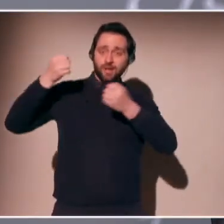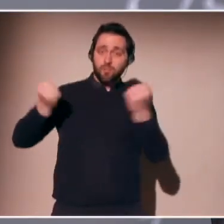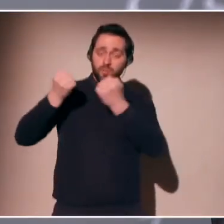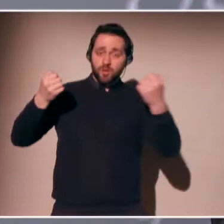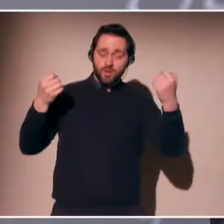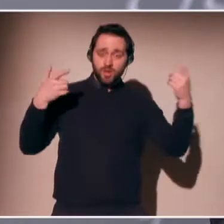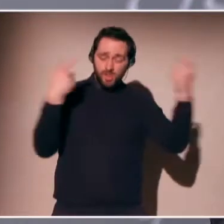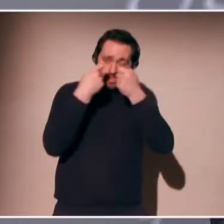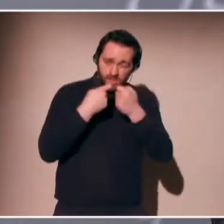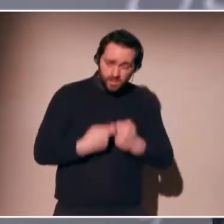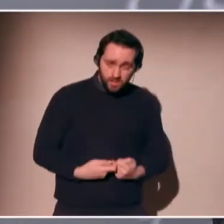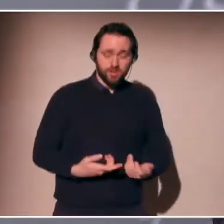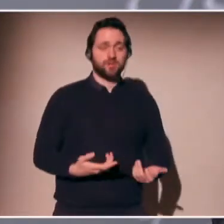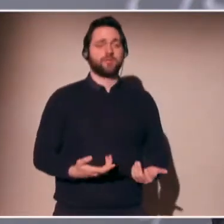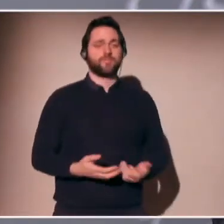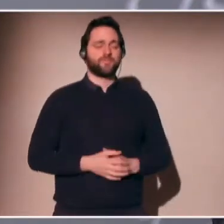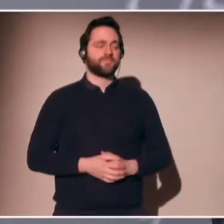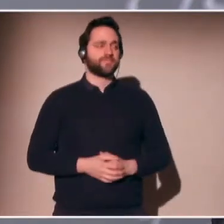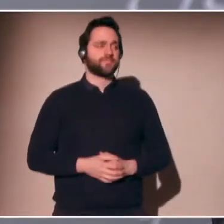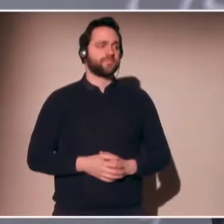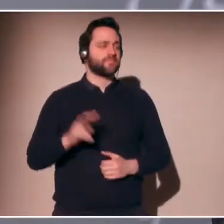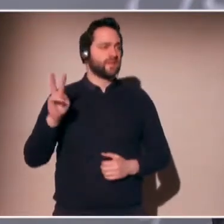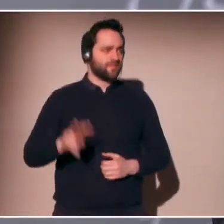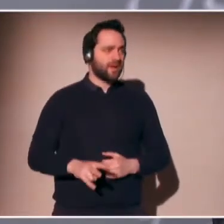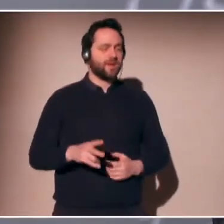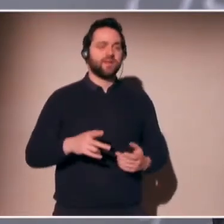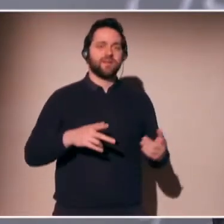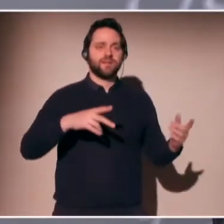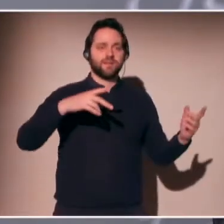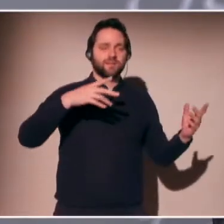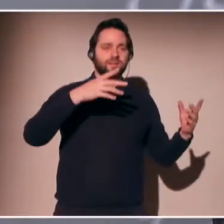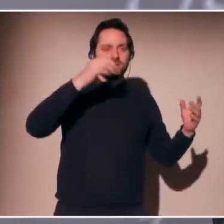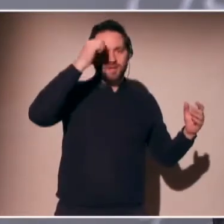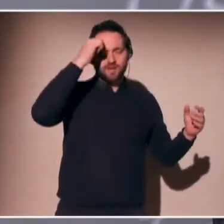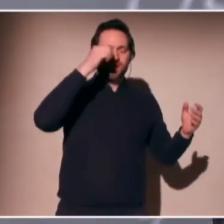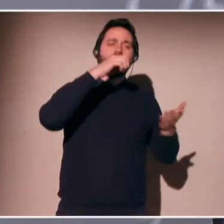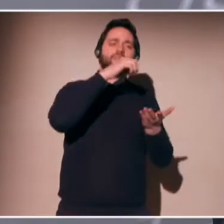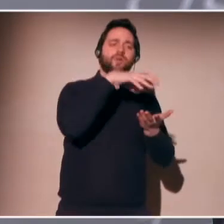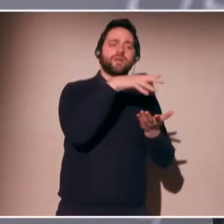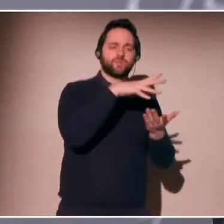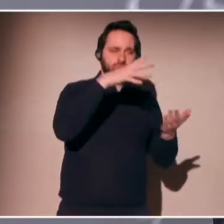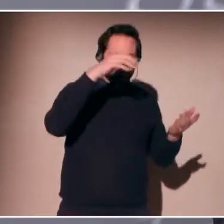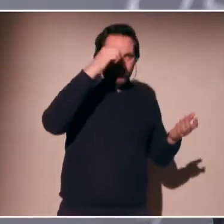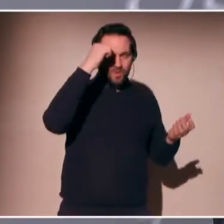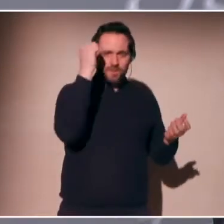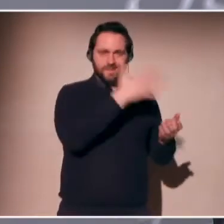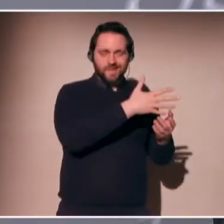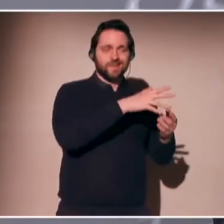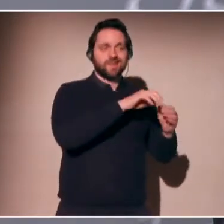sortaient plus fréquemment était lié à la recherche.